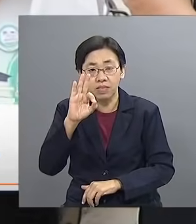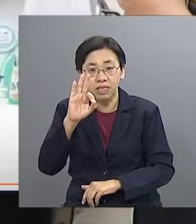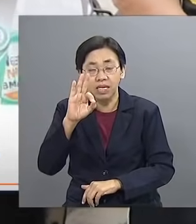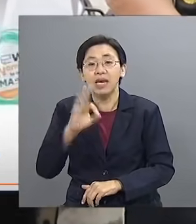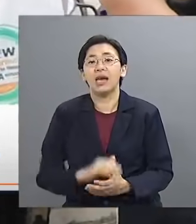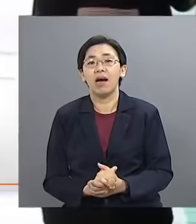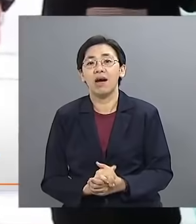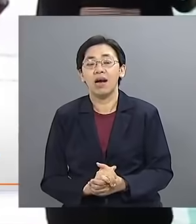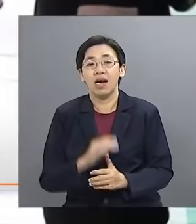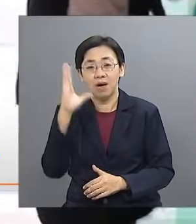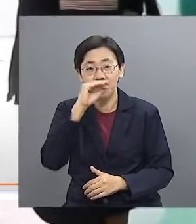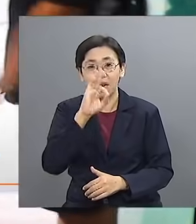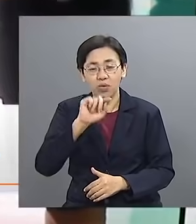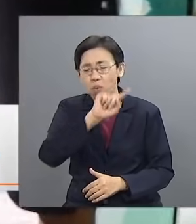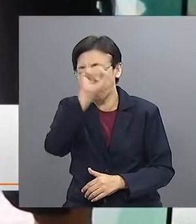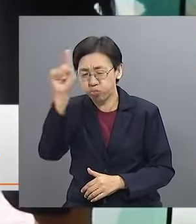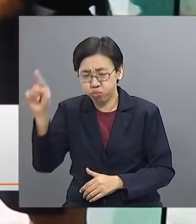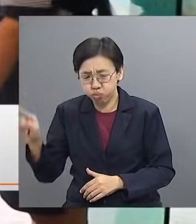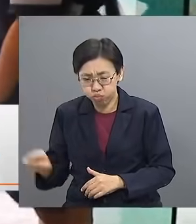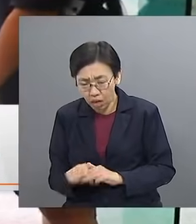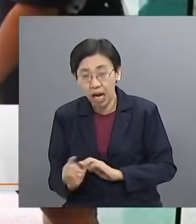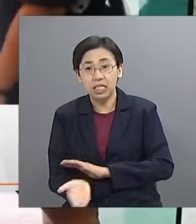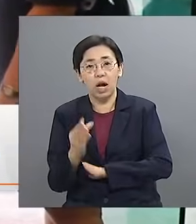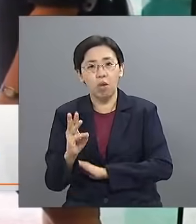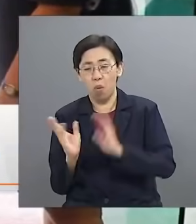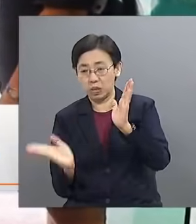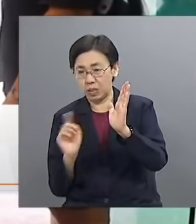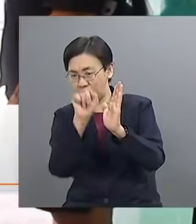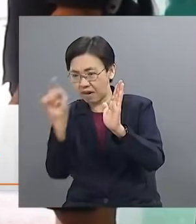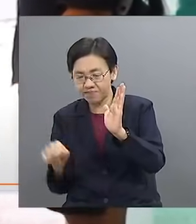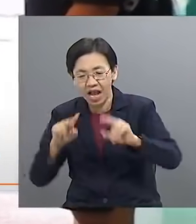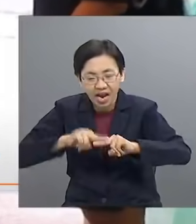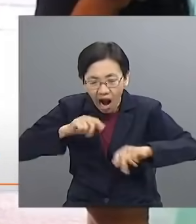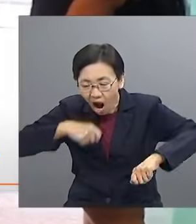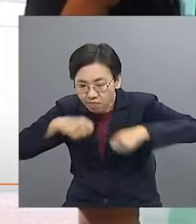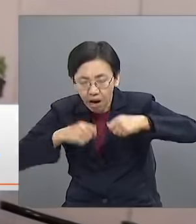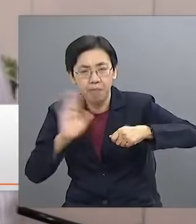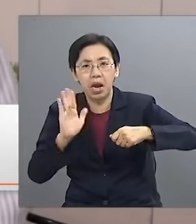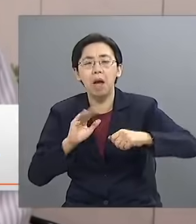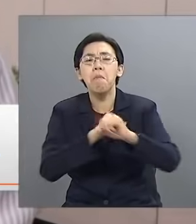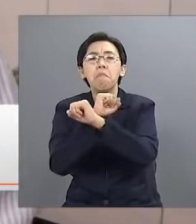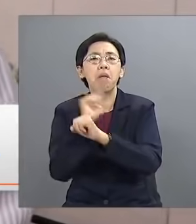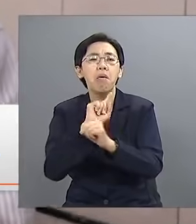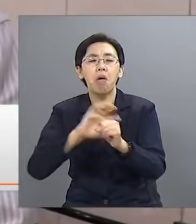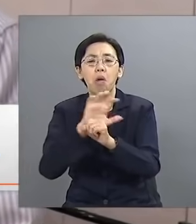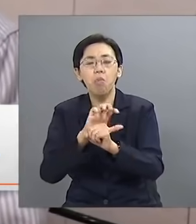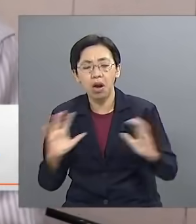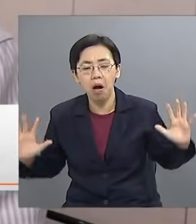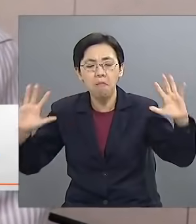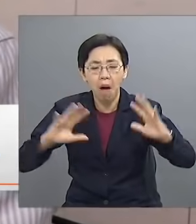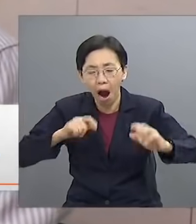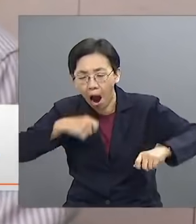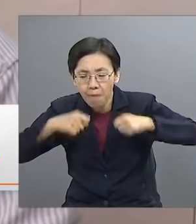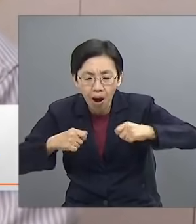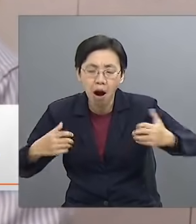3 ทุ่มจนถึง6 โมงเช้าเพื่อลดการรวมตัวของประชาชนป้องกันโควิด -19 นี่นะคะเพื่อเป็นการสร้างความเข้าใจให้กับ